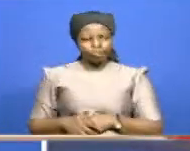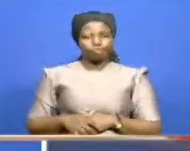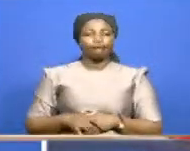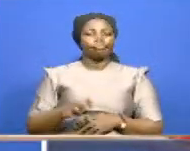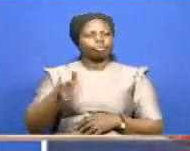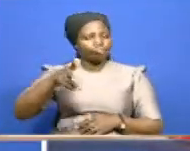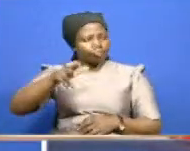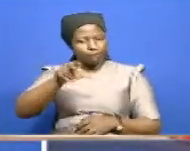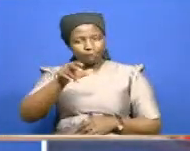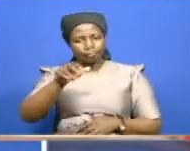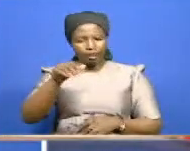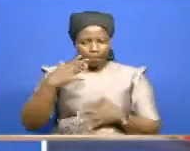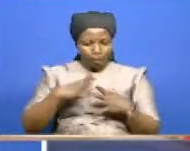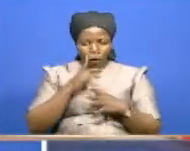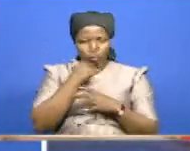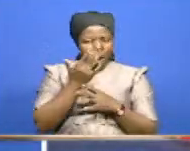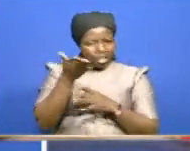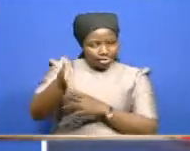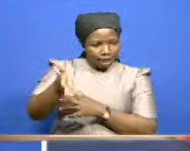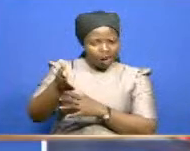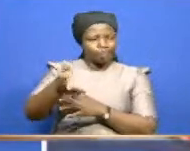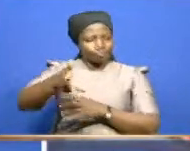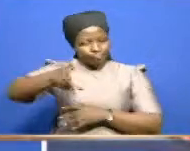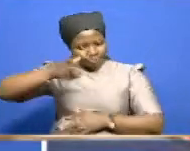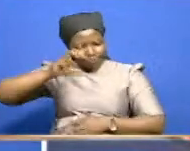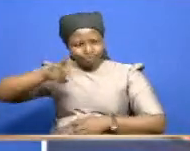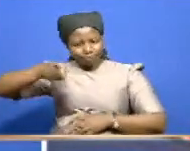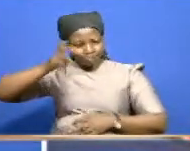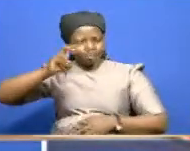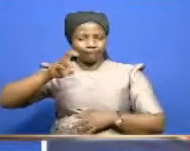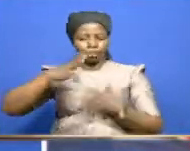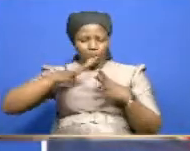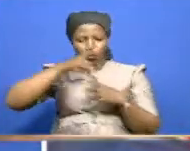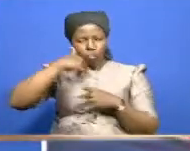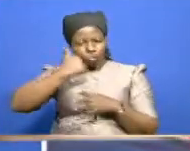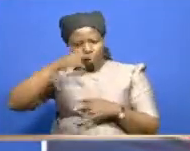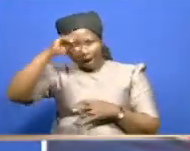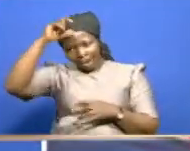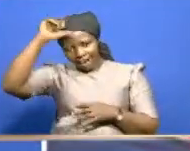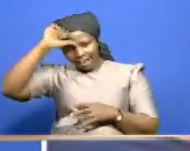watu ambao wako na hekima, wako na ubusara,